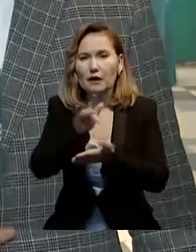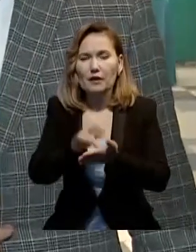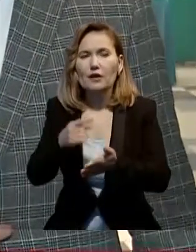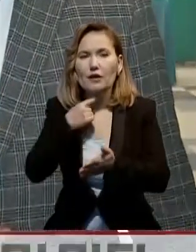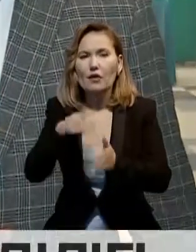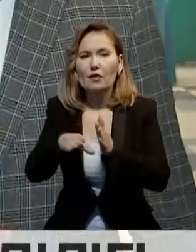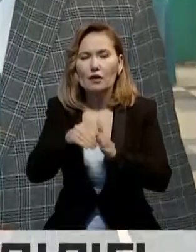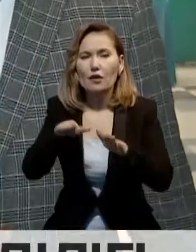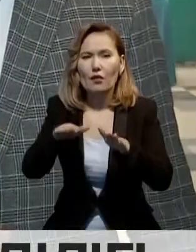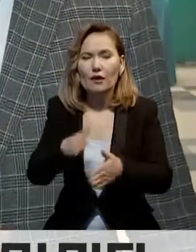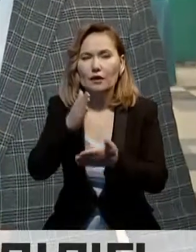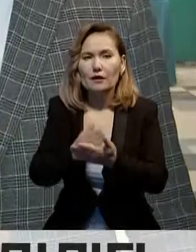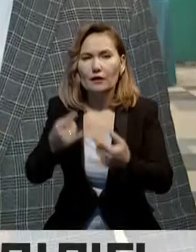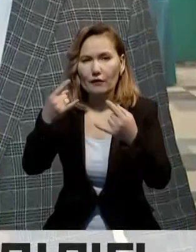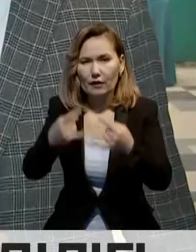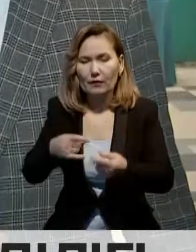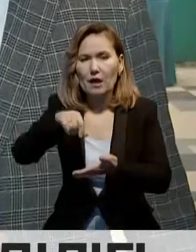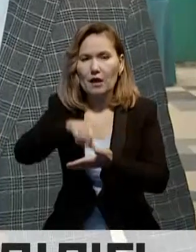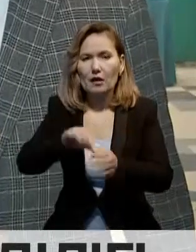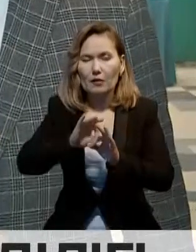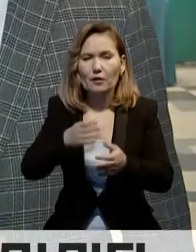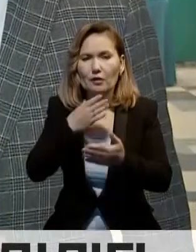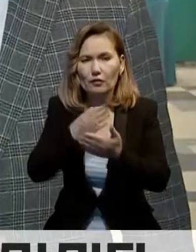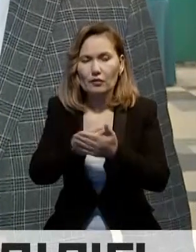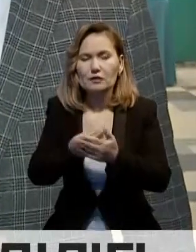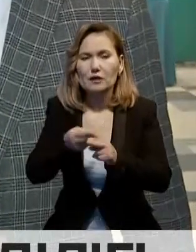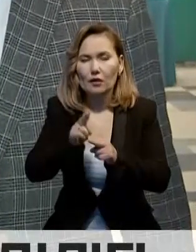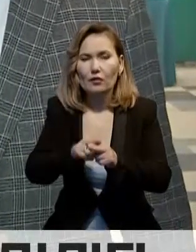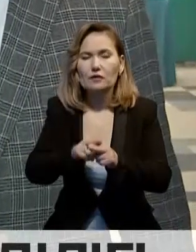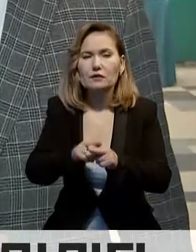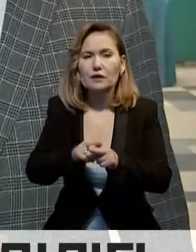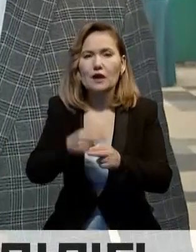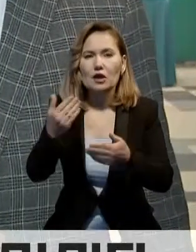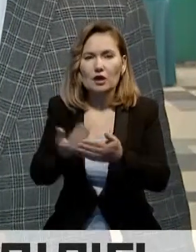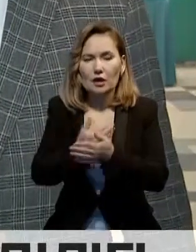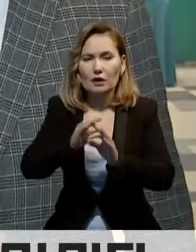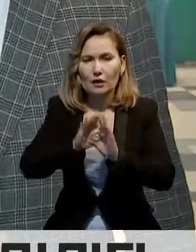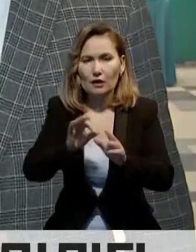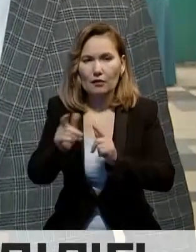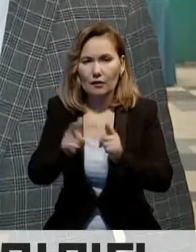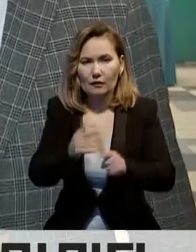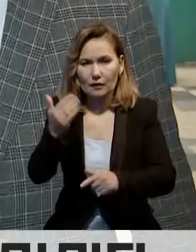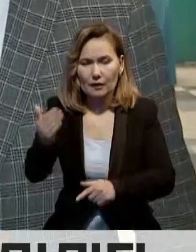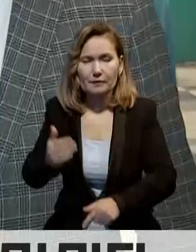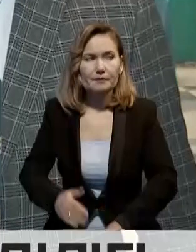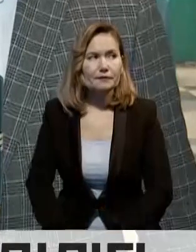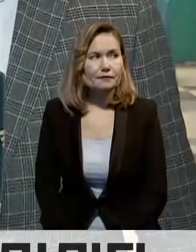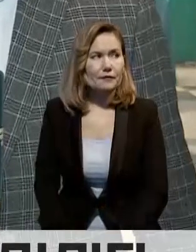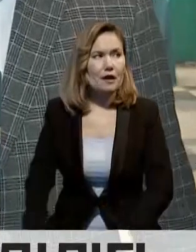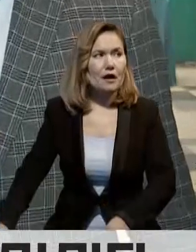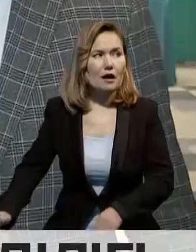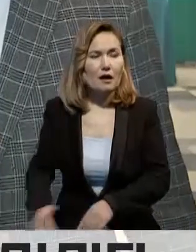беру орындарының бірінен тікелей эфирге шығып, өзіндегі ақпаратпен бөліседі. Дәуренбек, қалыңыз қалай? Қандай мағлұмат бар? Қайырлы